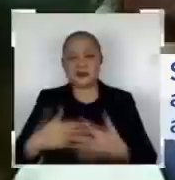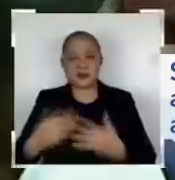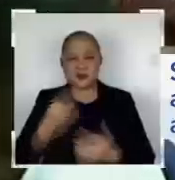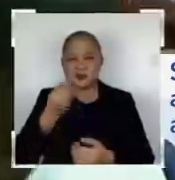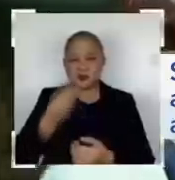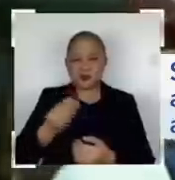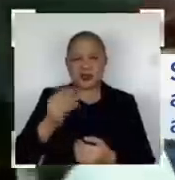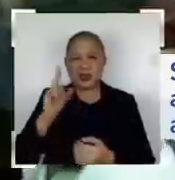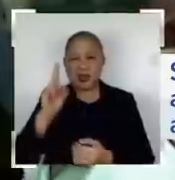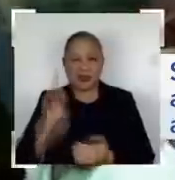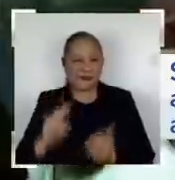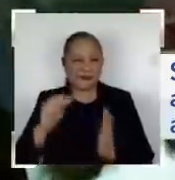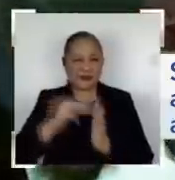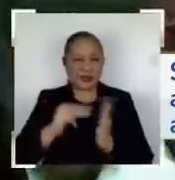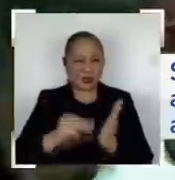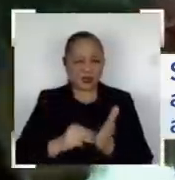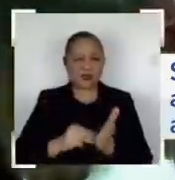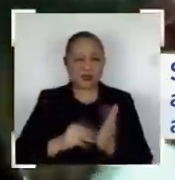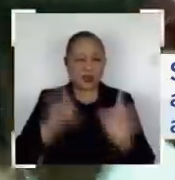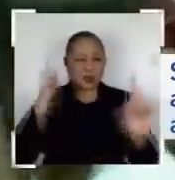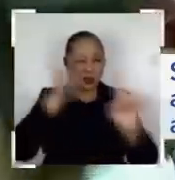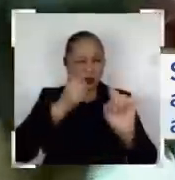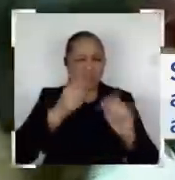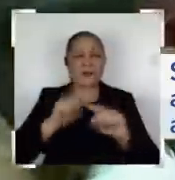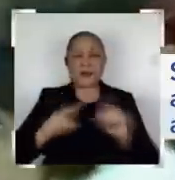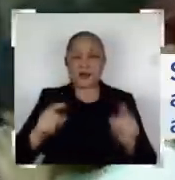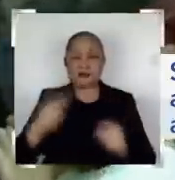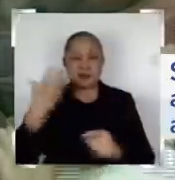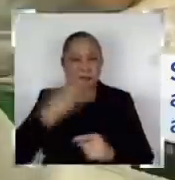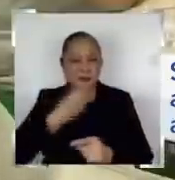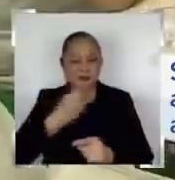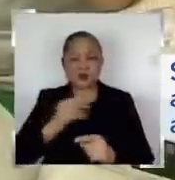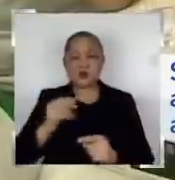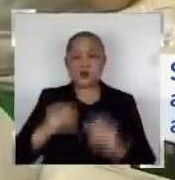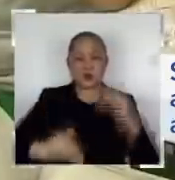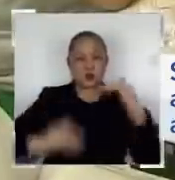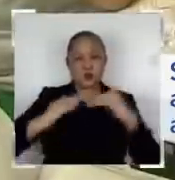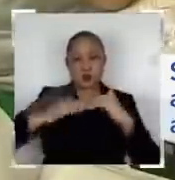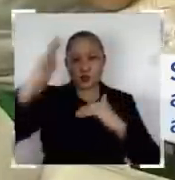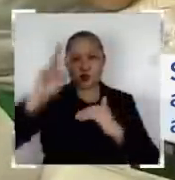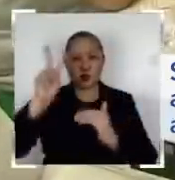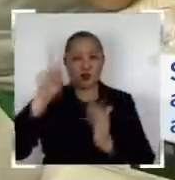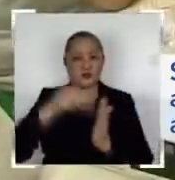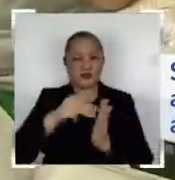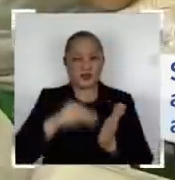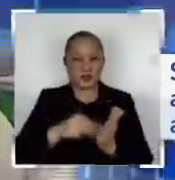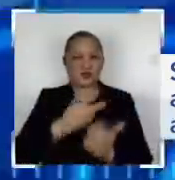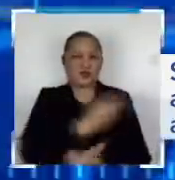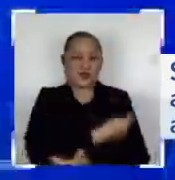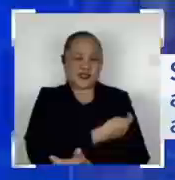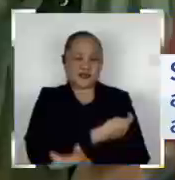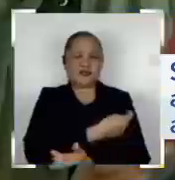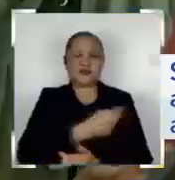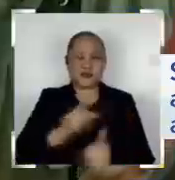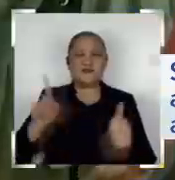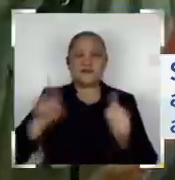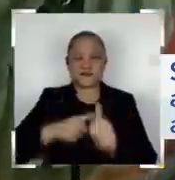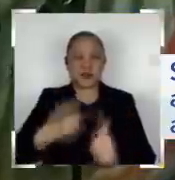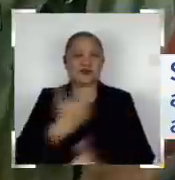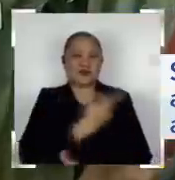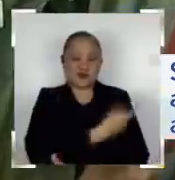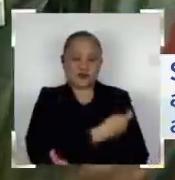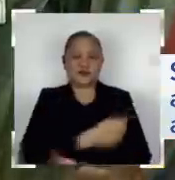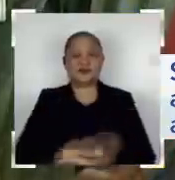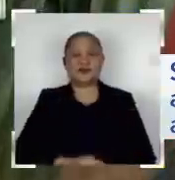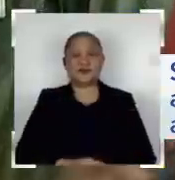target, ang maganda raw, mayigit sa 2 million sa nabakunahan kahapon, pawang mga nagpa-first dose. Kasi yung ating